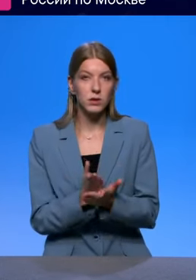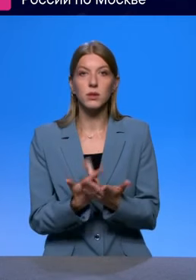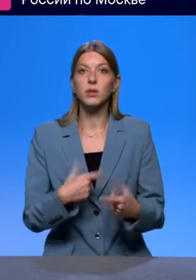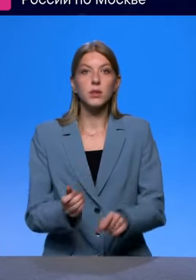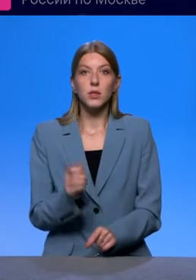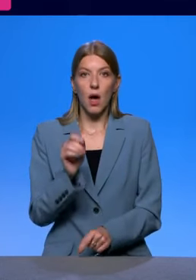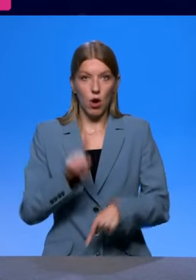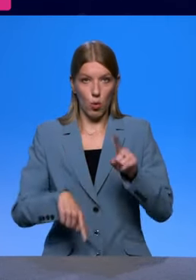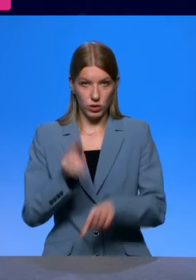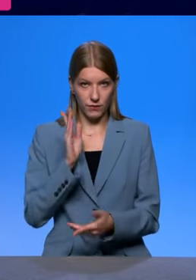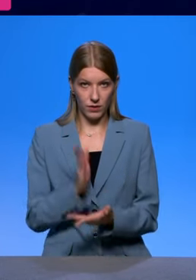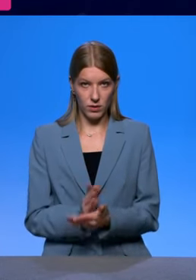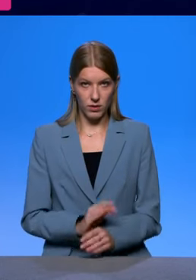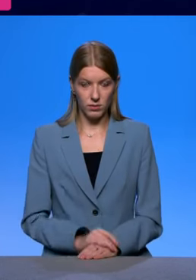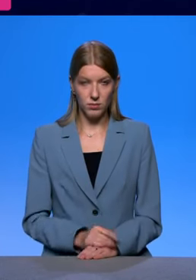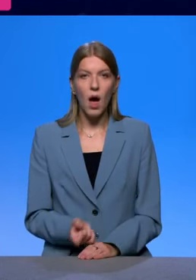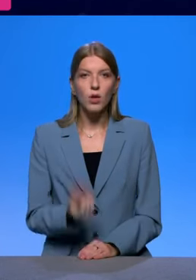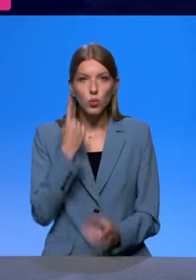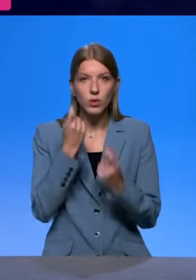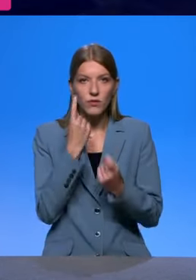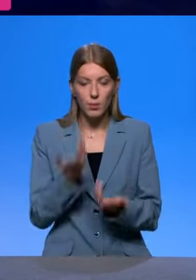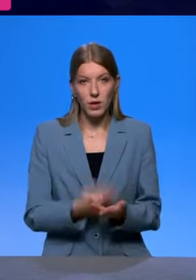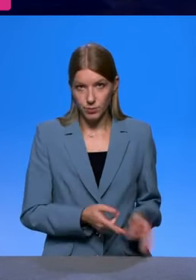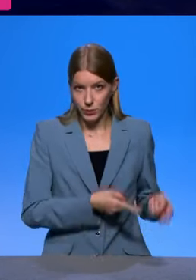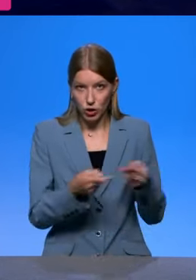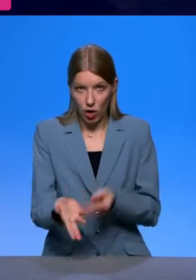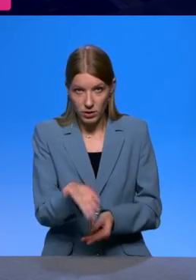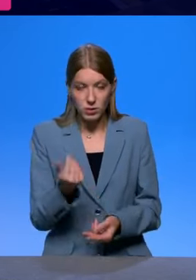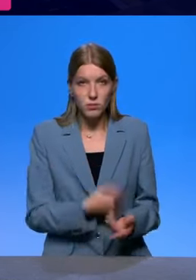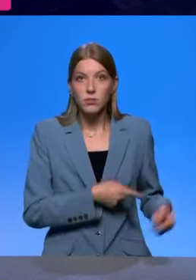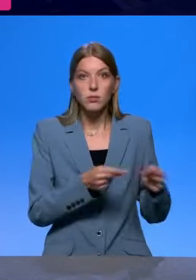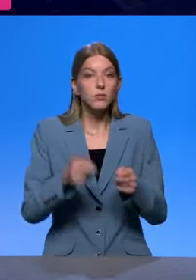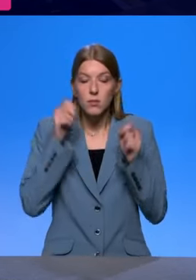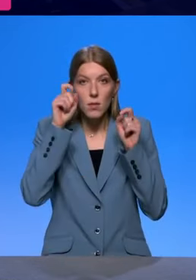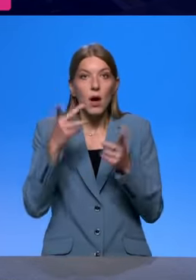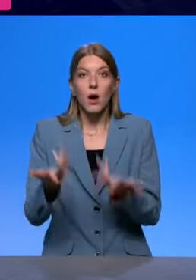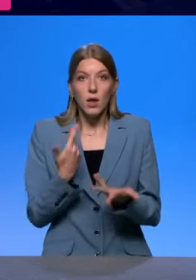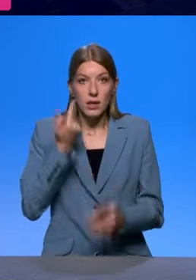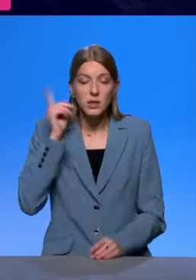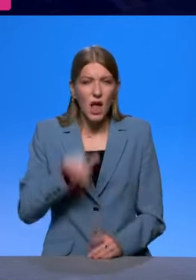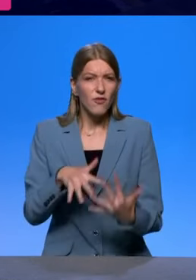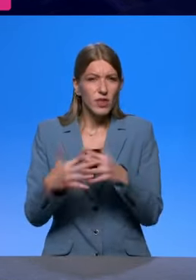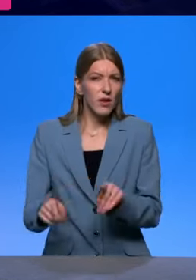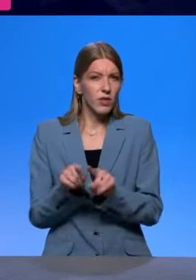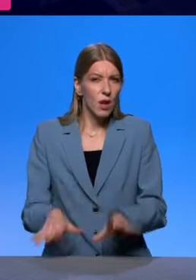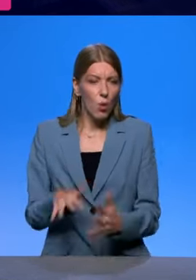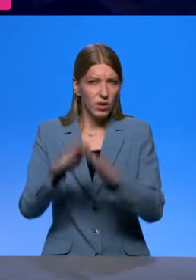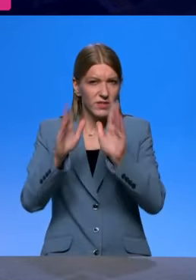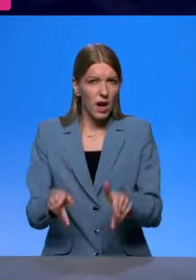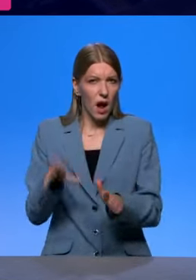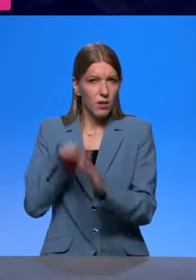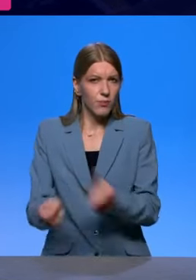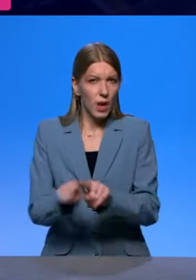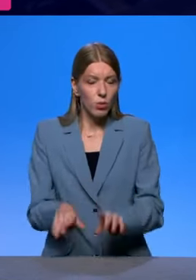родственник. Откуда информация? Приезжайте. Приезжают прямо вот такими глазами выпученными. Мы знаем, вот в такой-то деревне, там, в таком-то сарае. Откуда у вас